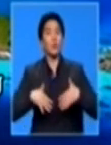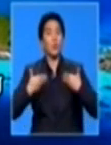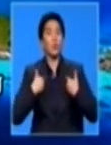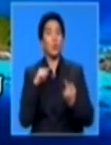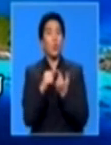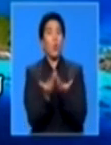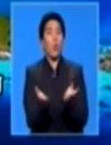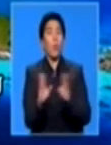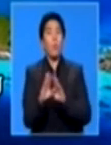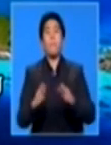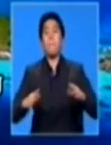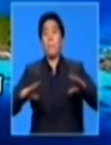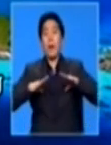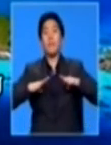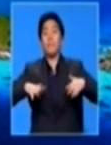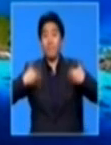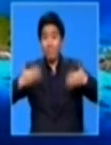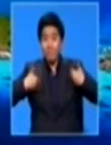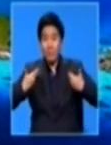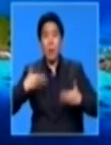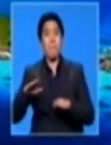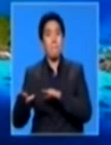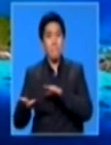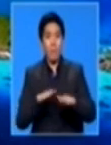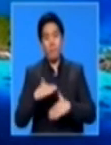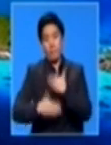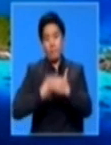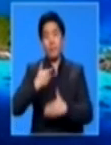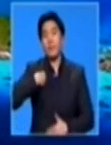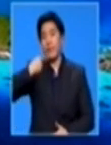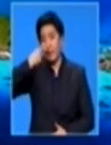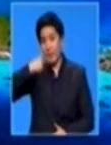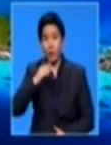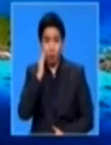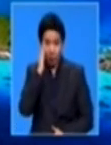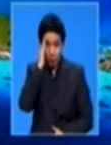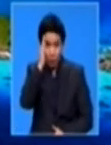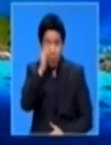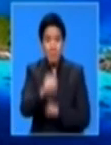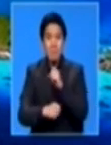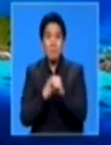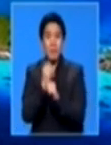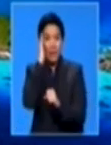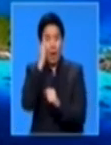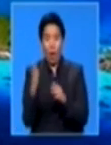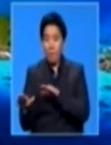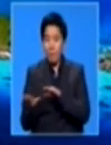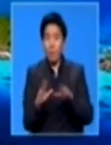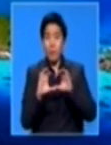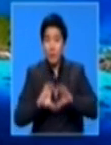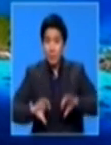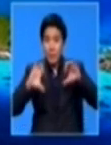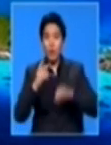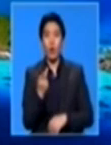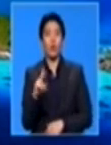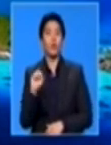พักผ่อนจะมีความสุขแล้วก็พร้อมกันที่จะเดินหน้าประเทศไทยต่อไปอีกนะครับในปีหน้าร่วมกับคสช.และรัฐบาลอีกต่อไปนะครับ